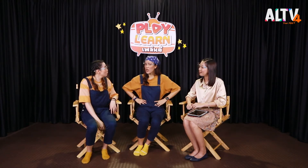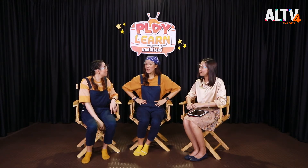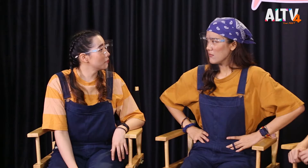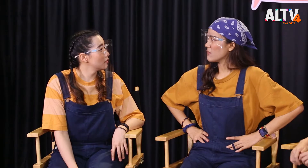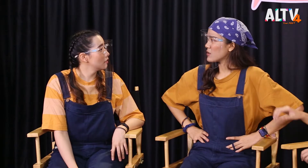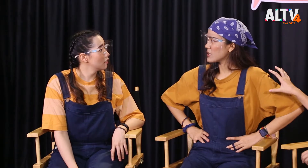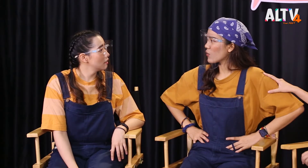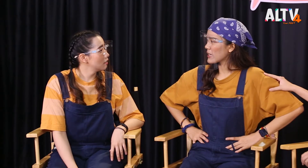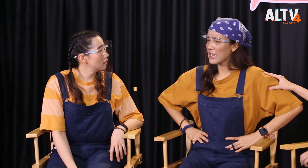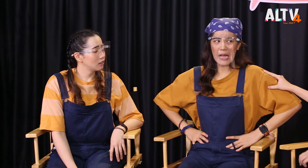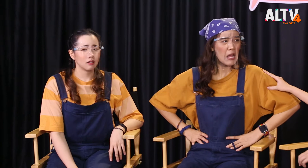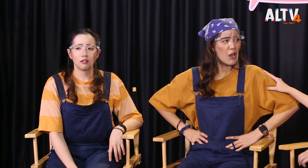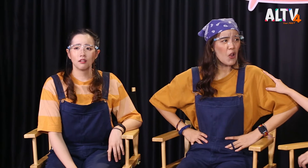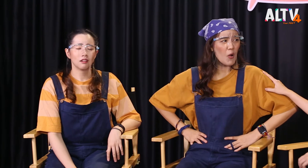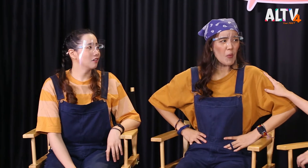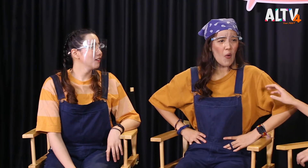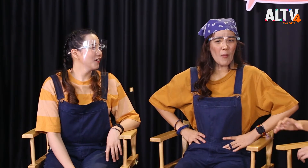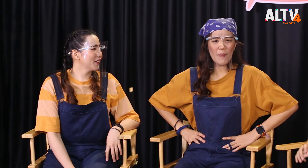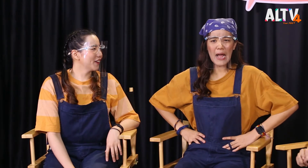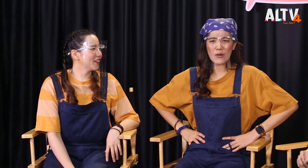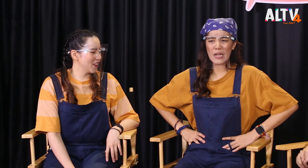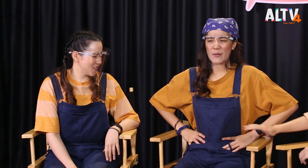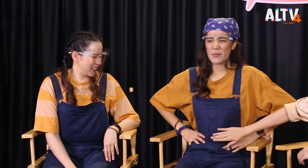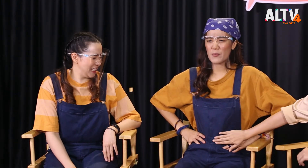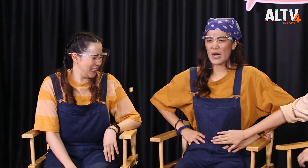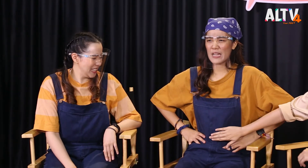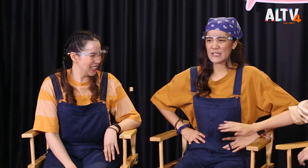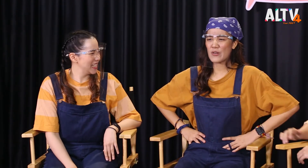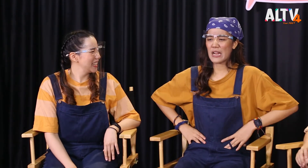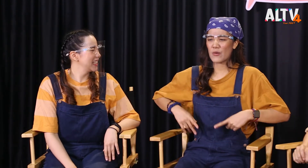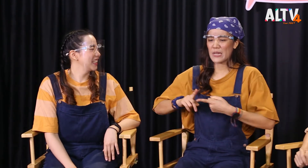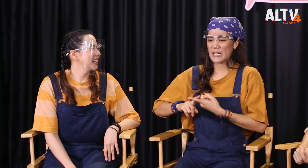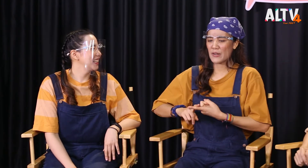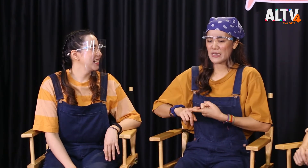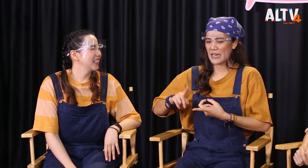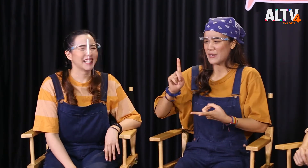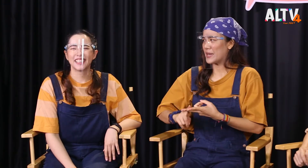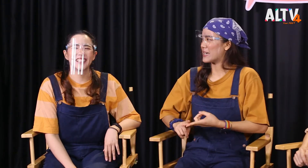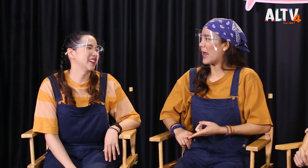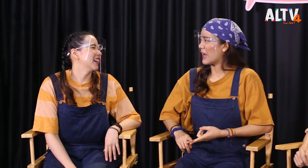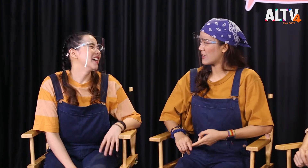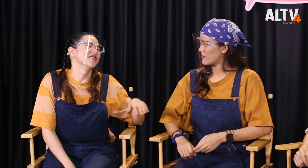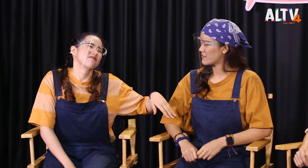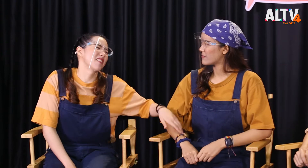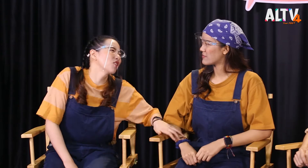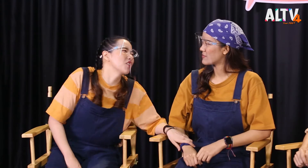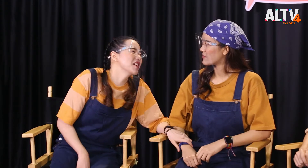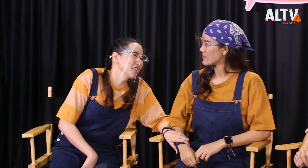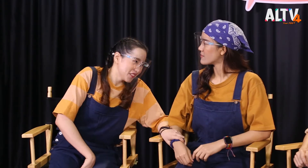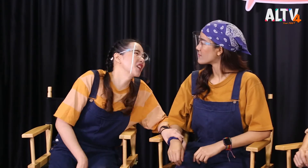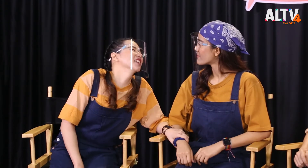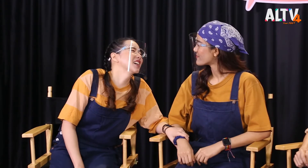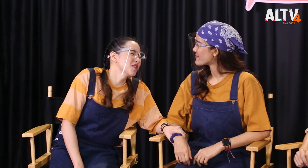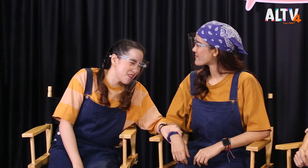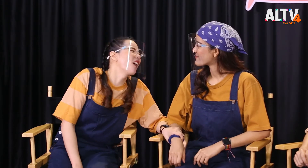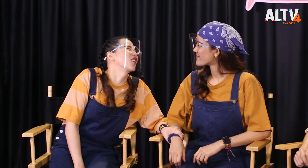ซ่อนรูป แล้วยิ่งช่วงนี้นะลงพุงมากๆด้วยอ่ะ คิดว่าต้องทั้งวิ่งแล้วก็ทั้งเล่นเวทเลยล่ะ ไม่ต้องห่วงพี่พิม